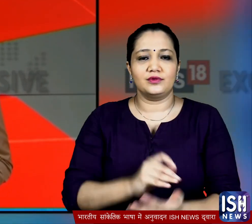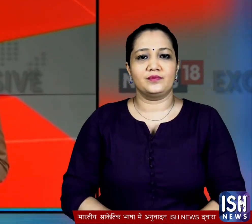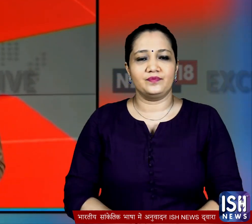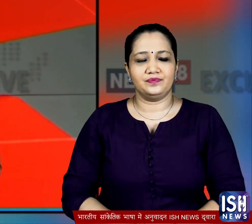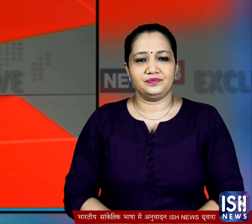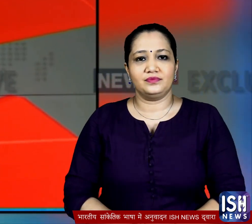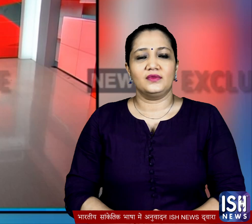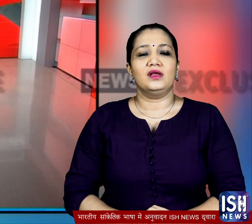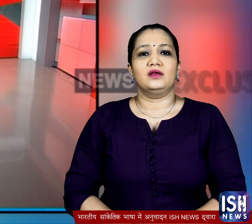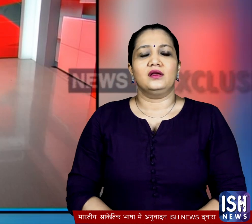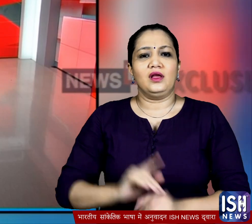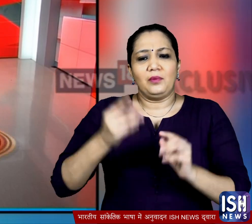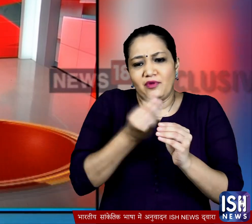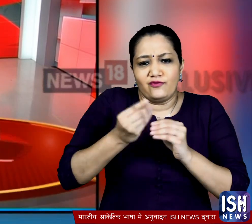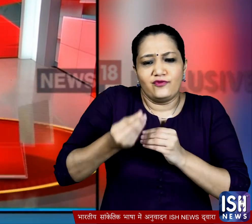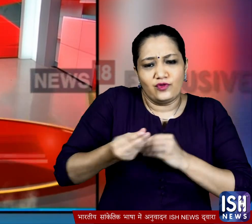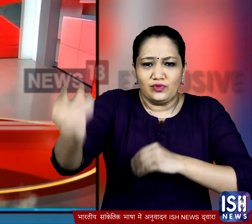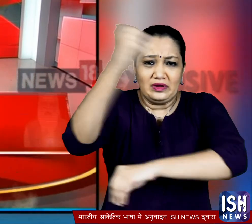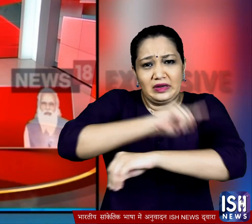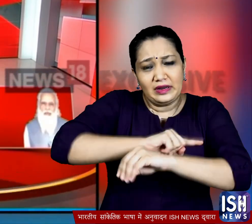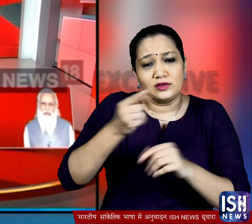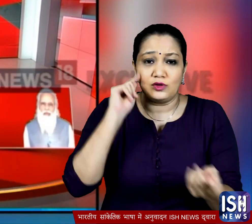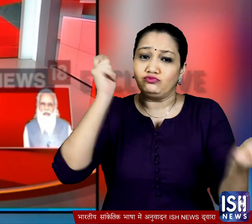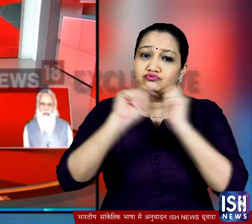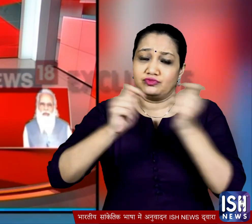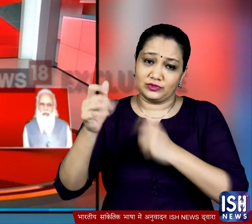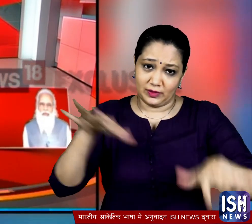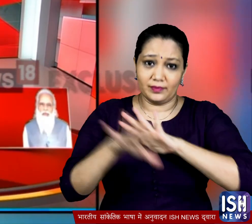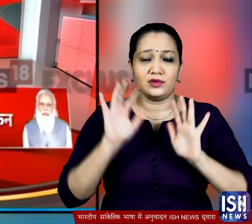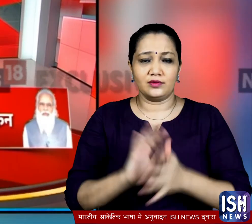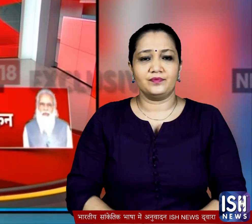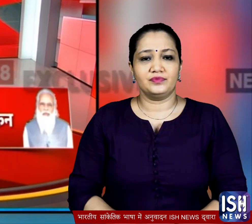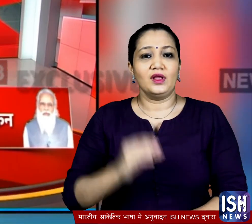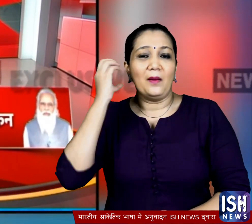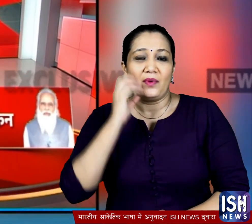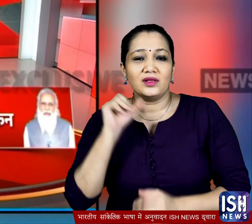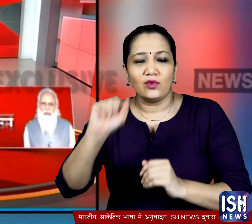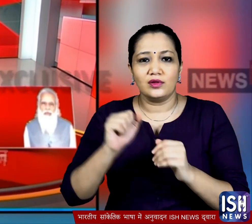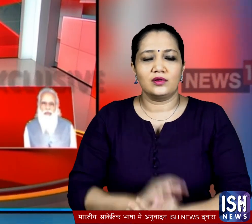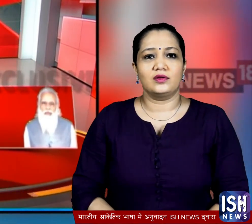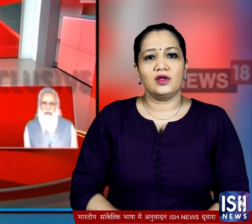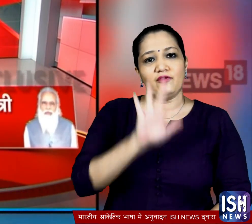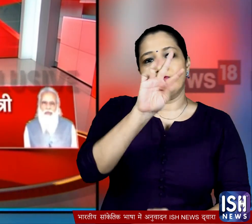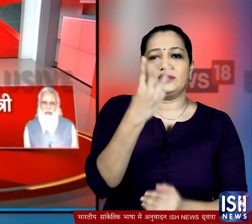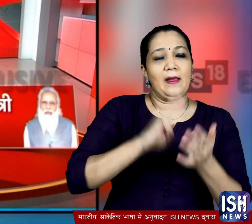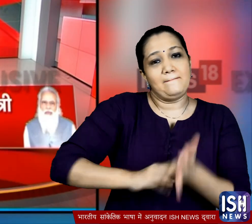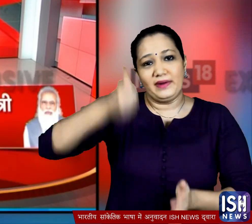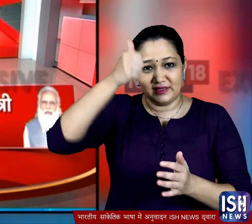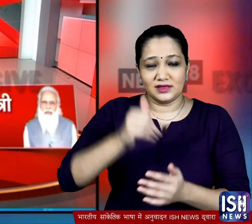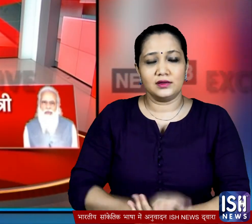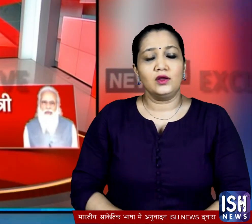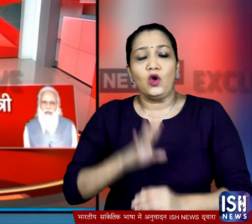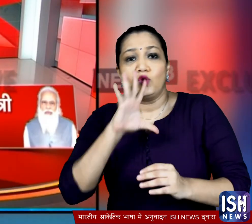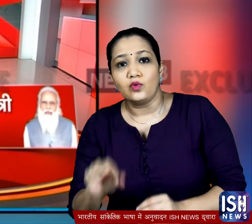की रिपोर्ट है कि केंद्रीय मंत्रिमंडल में अगले कुछ दिनों में ही फेरबदल किया जा सकता है। अभी प्रधानमंत्री की कैबिनेट में 53 मंत्री हैं,